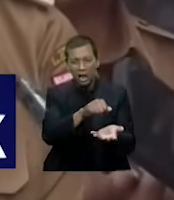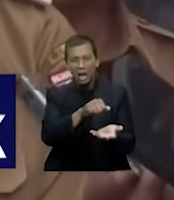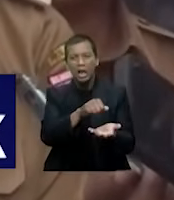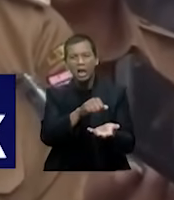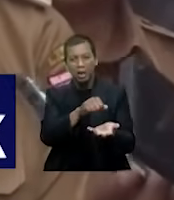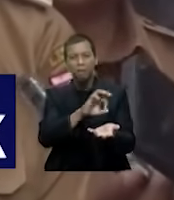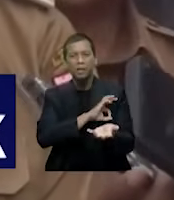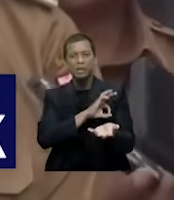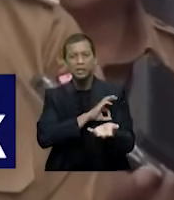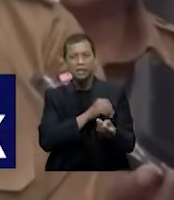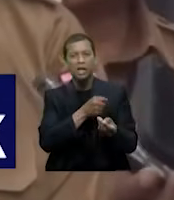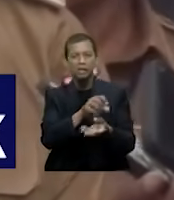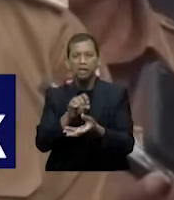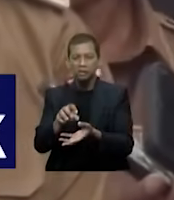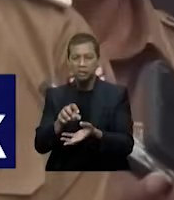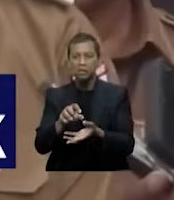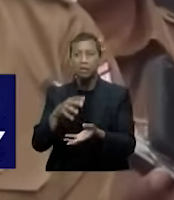ketidaknetralan kepala daerah